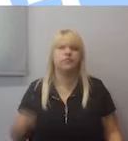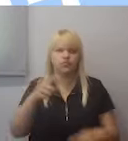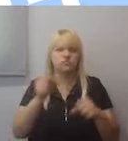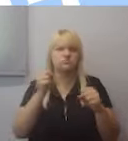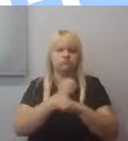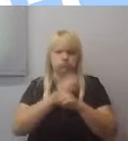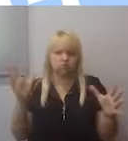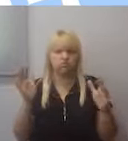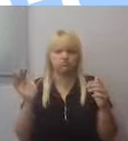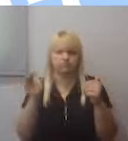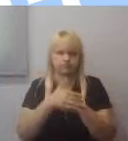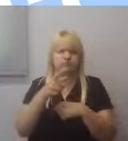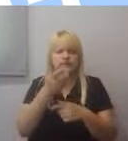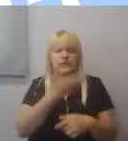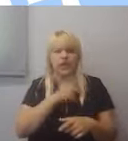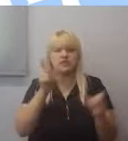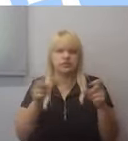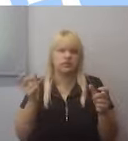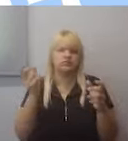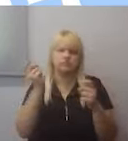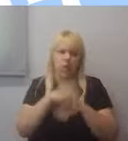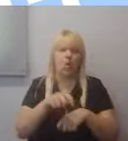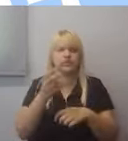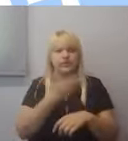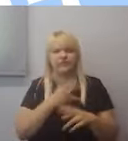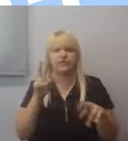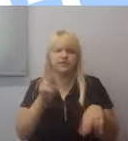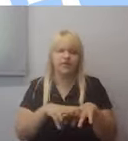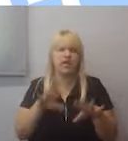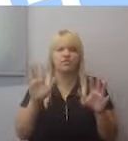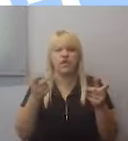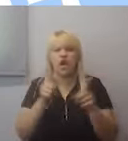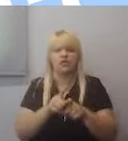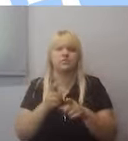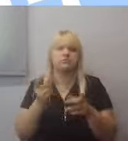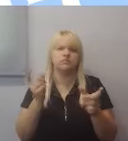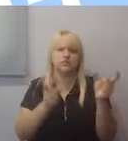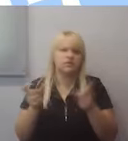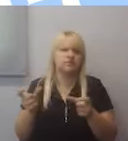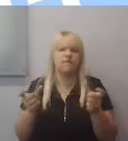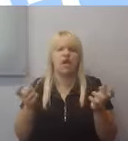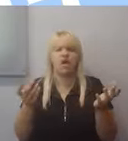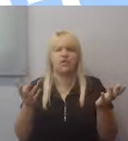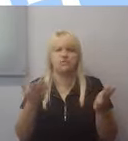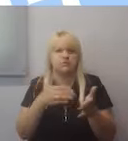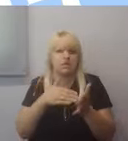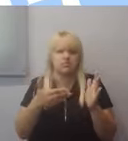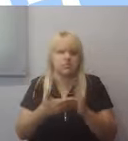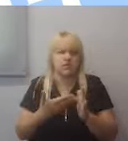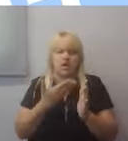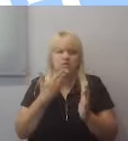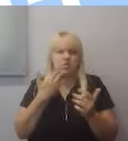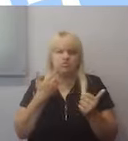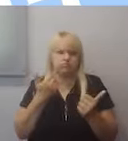pazaudējuši savu dzīvesvietu vai vai arī kuriem nu teiksim tie apstākļi nav tādi ja viņi var